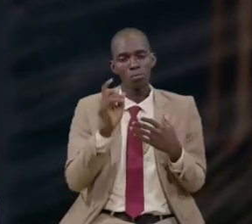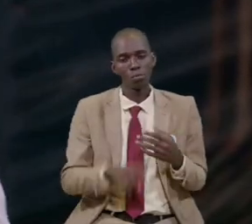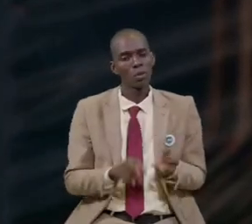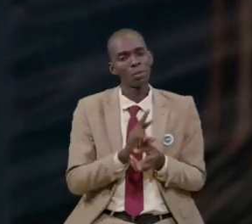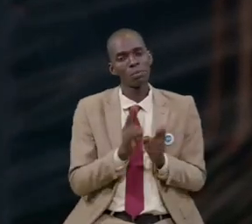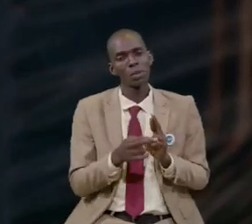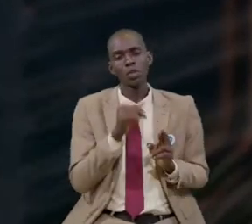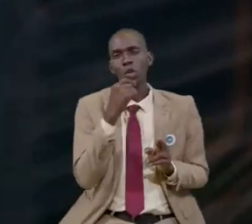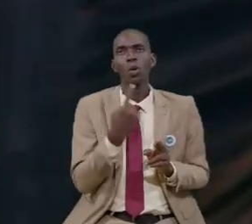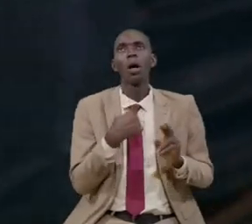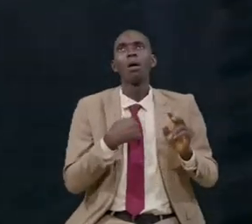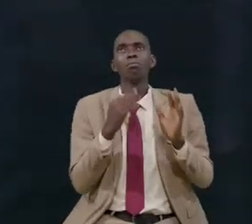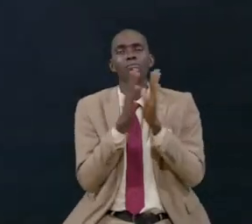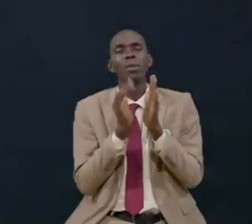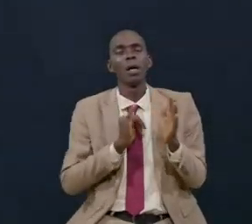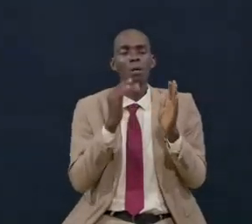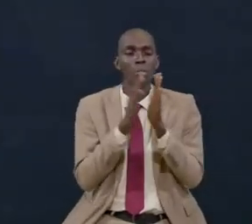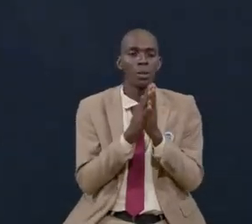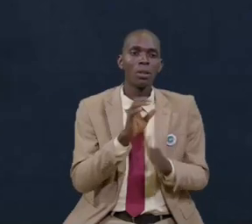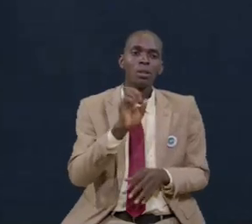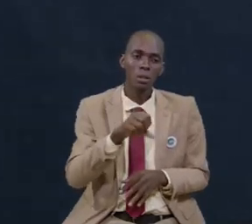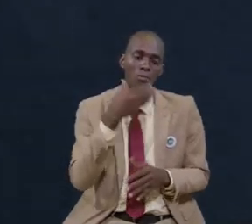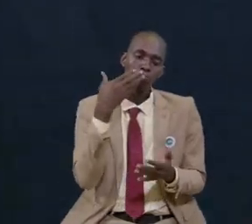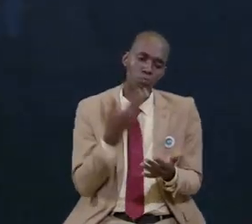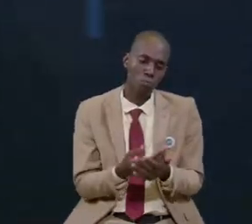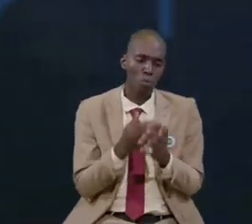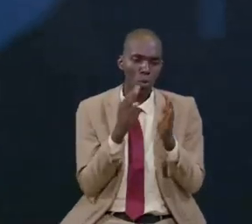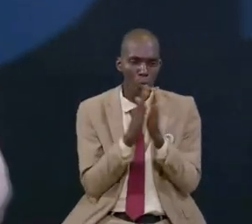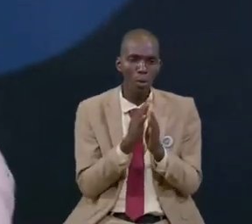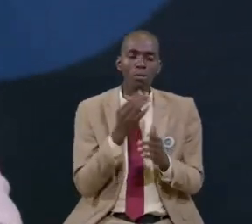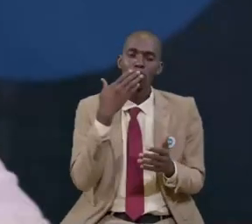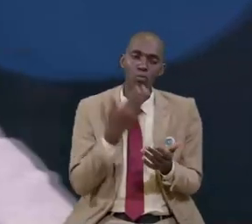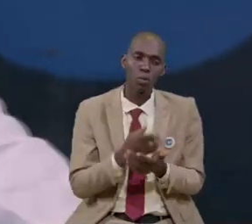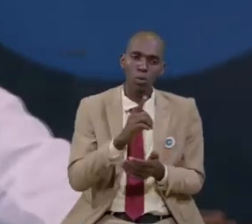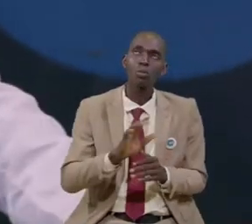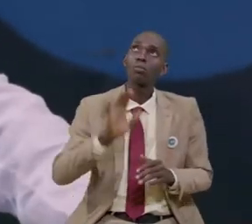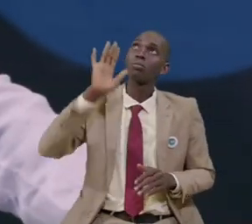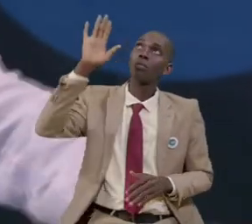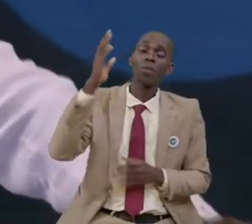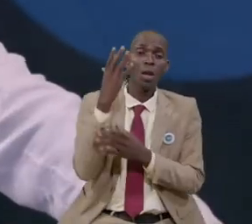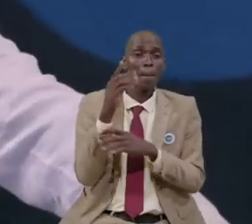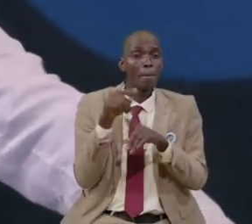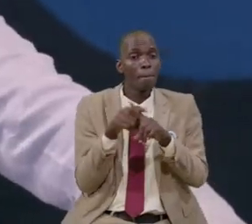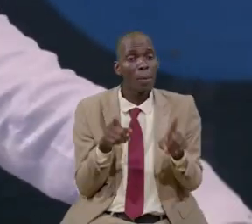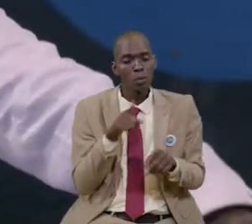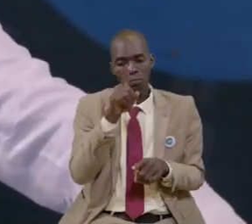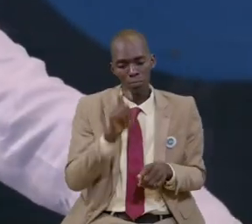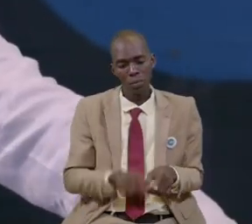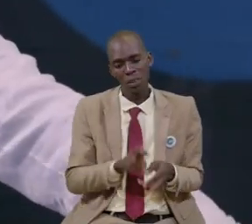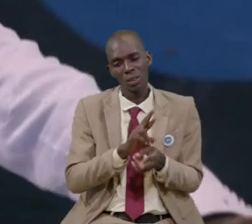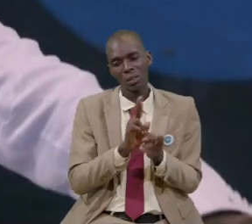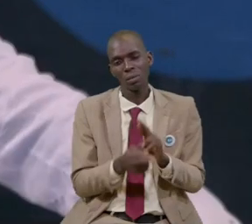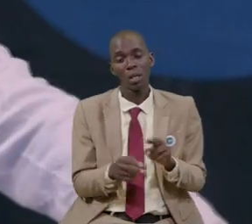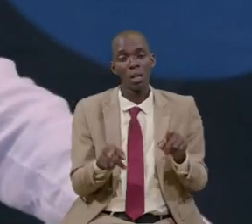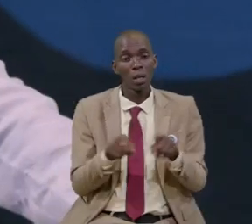j'ai prié, j'ai levé la main. Oui, c'est bon de prier, c'est bon de lever la main. Mais vous devez vous